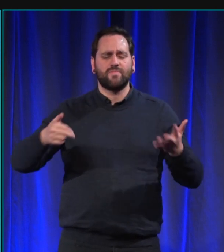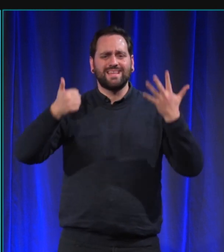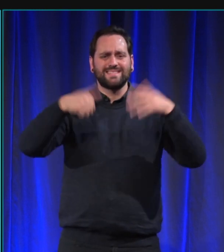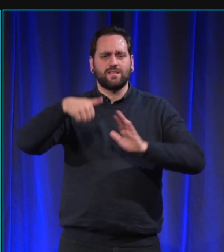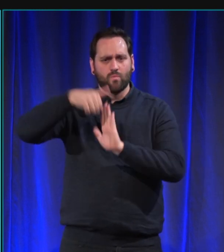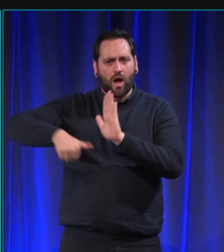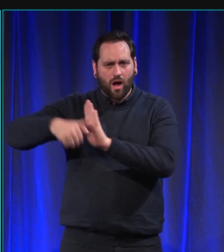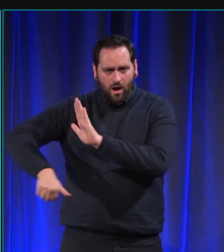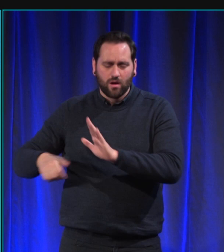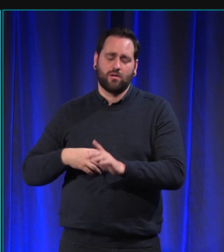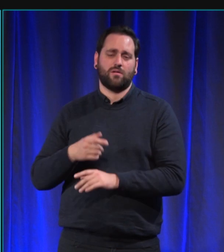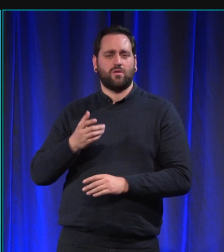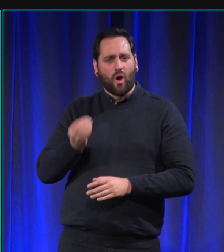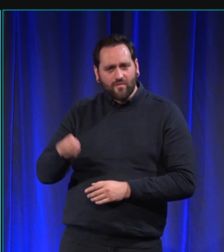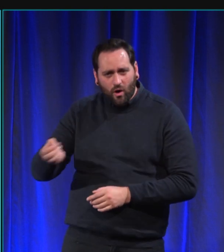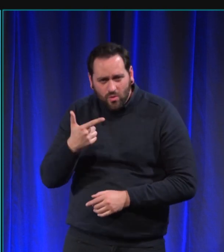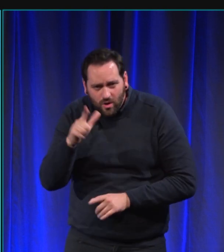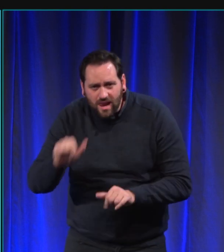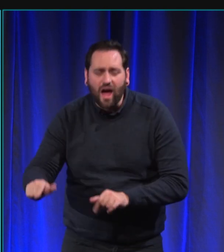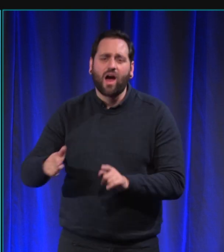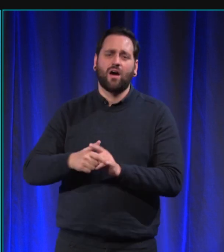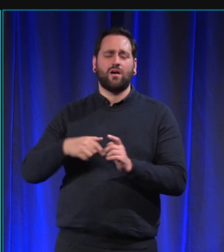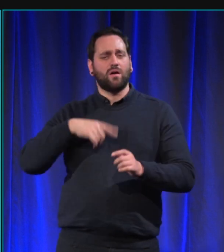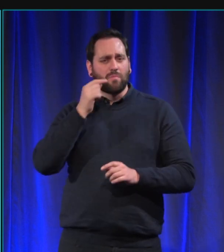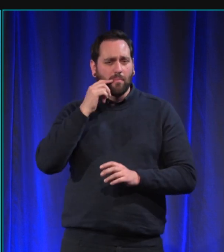papa partait sur les routes donc elle a fait plein plein plein plein plein de choses